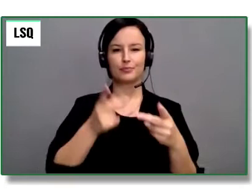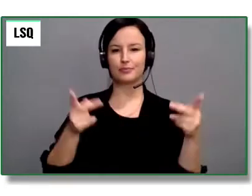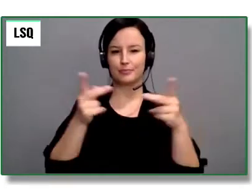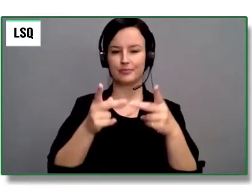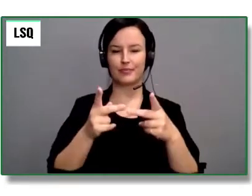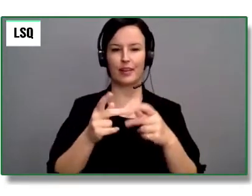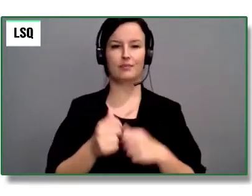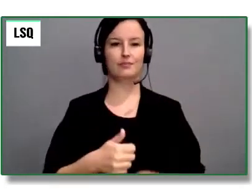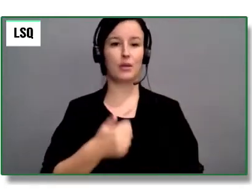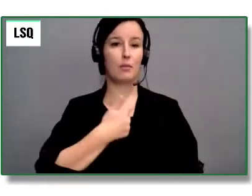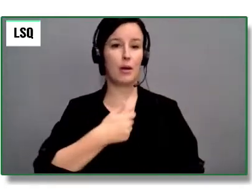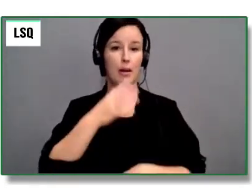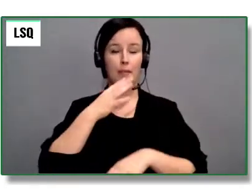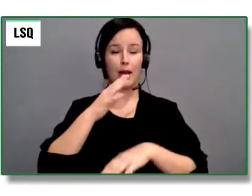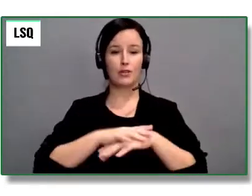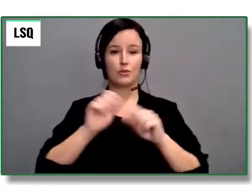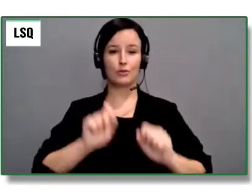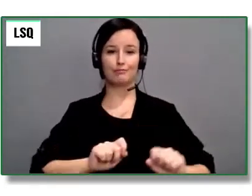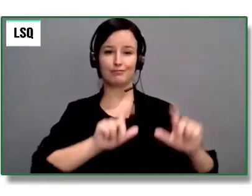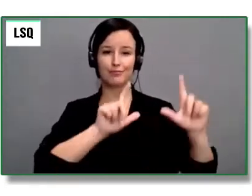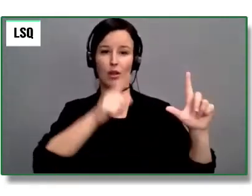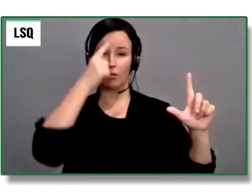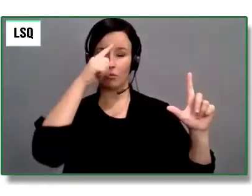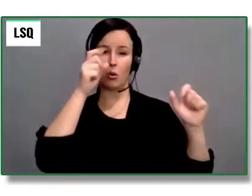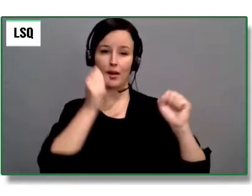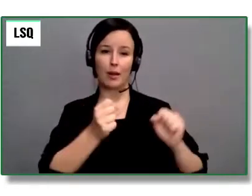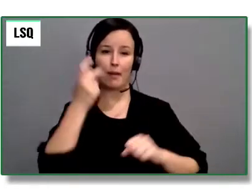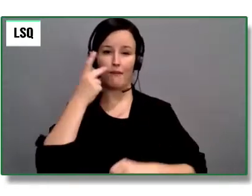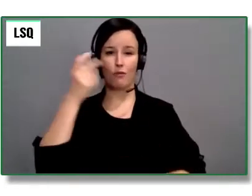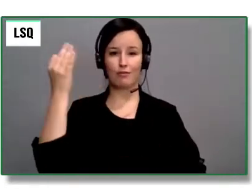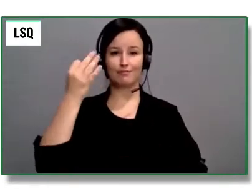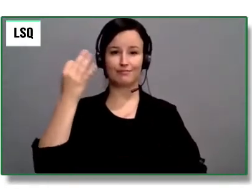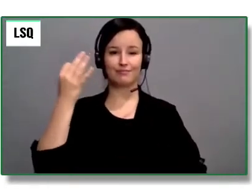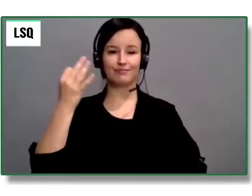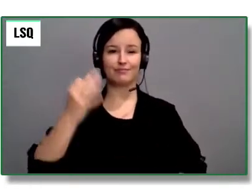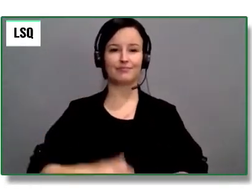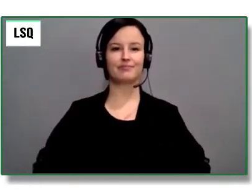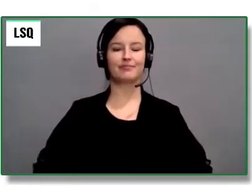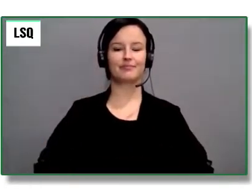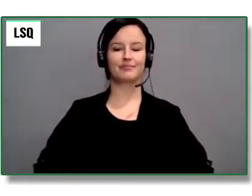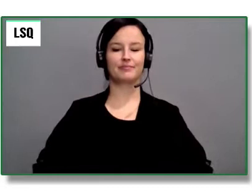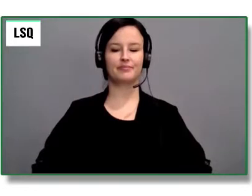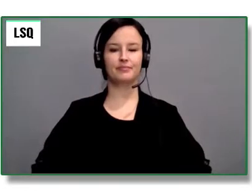maintenant partager mon écran avec vous pour que vous puissiez voir ma présentation.